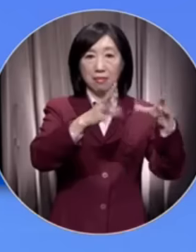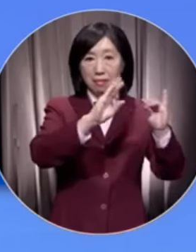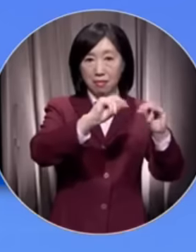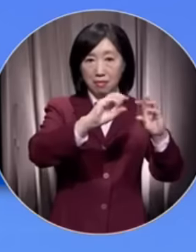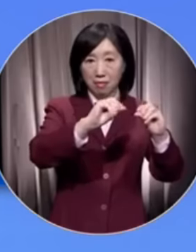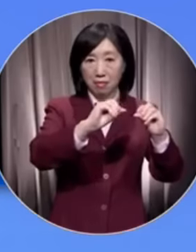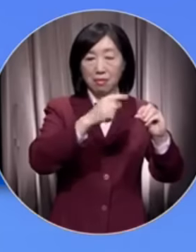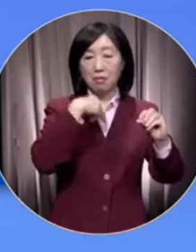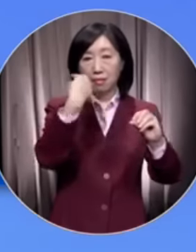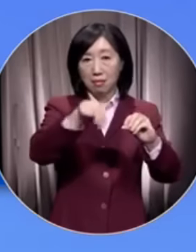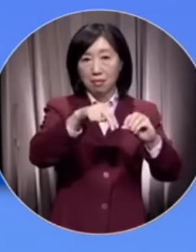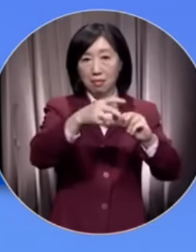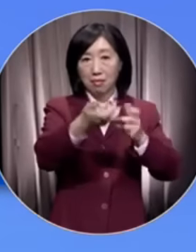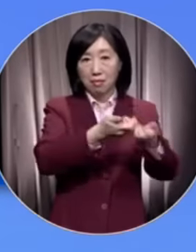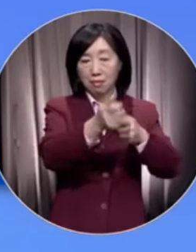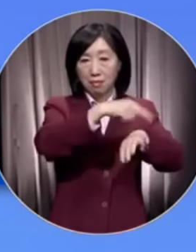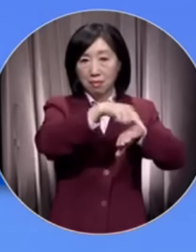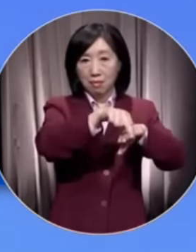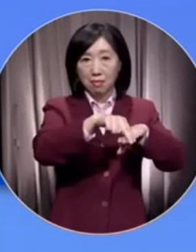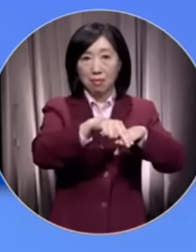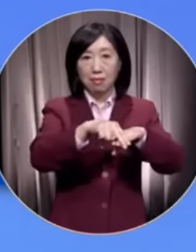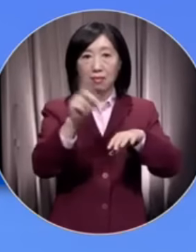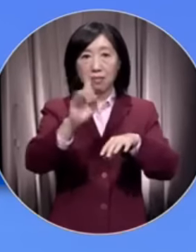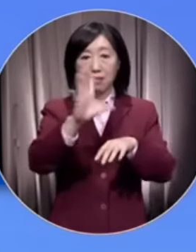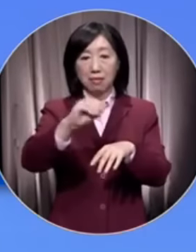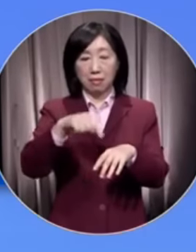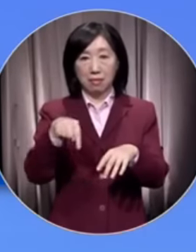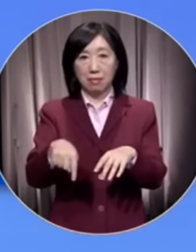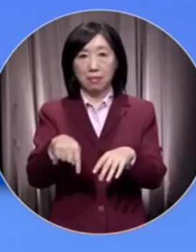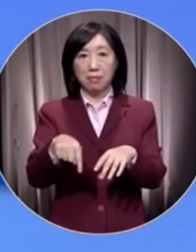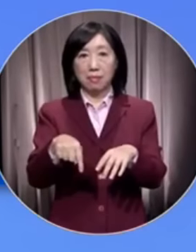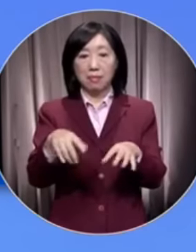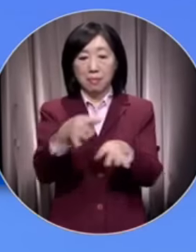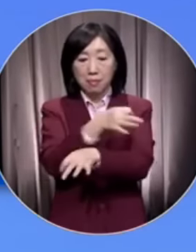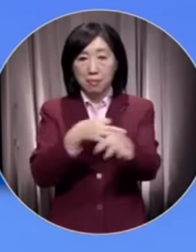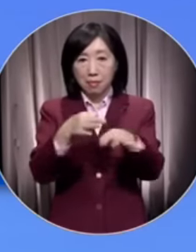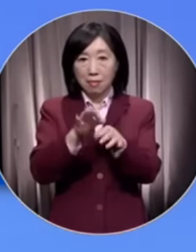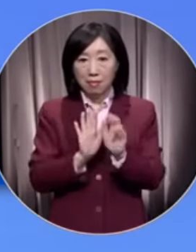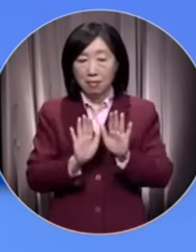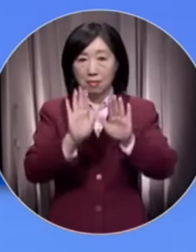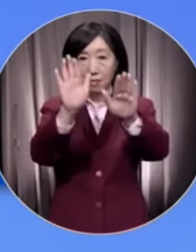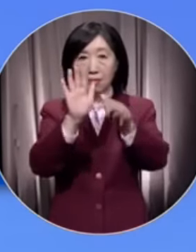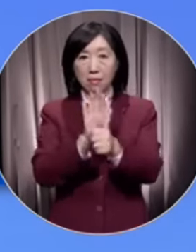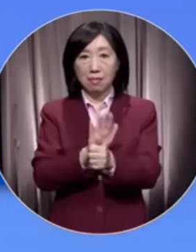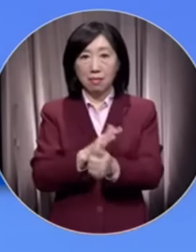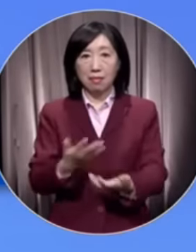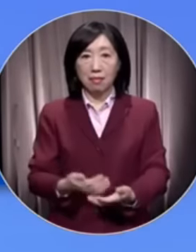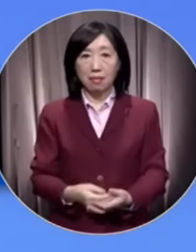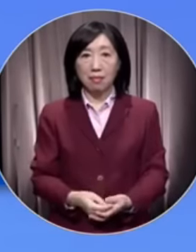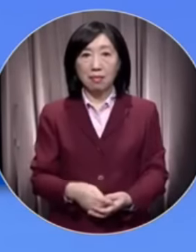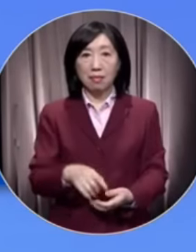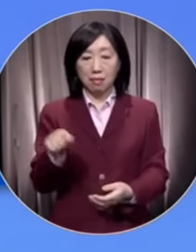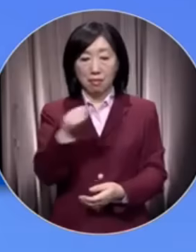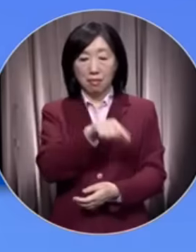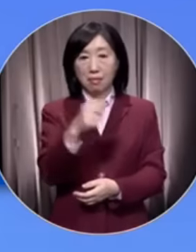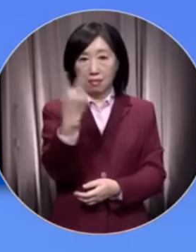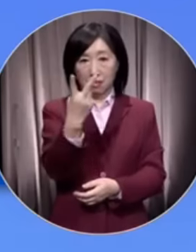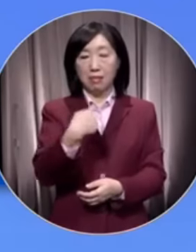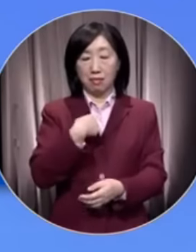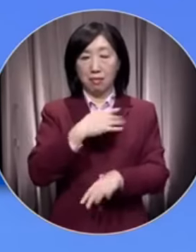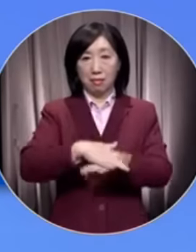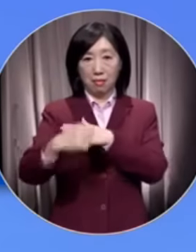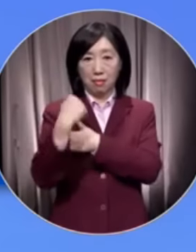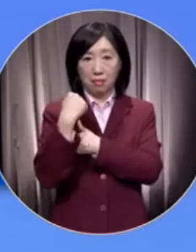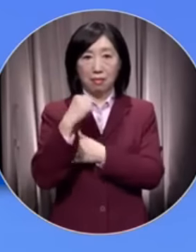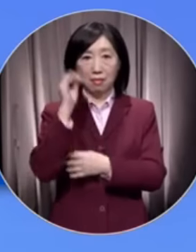体的规划，以及如何的把我们的产业经济带起来。在这个2个方向上面，我要提出一